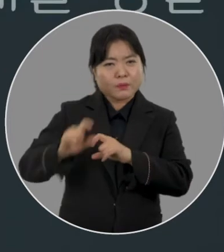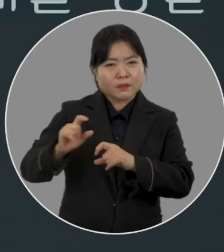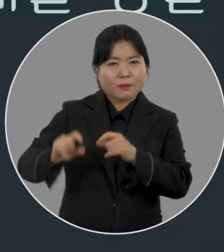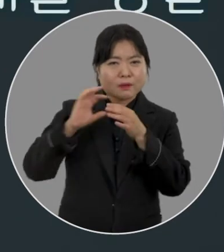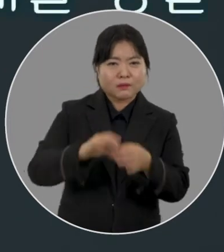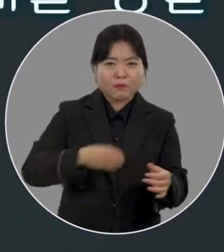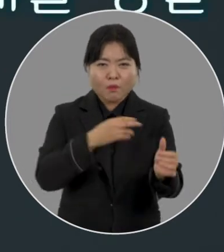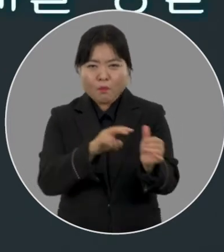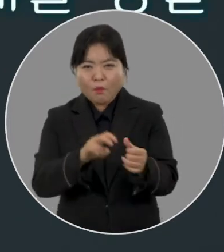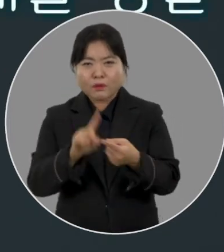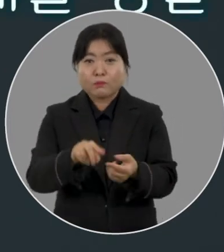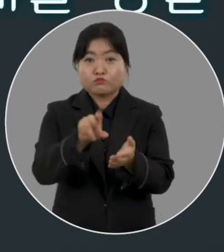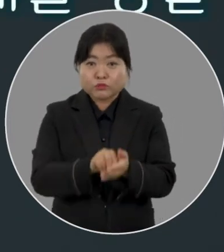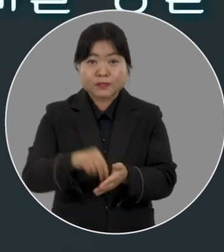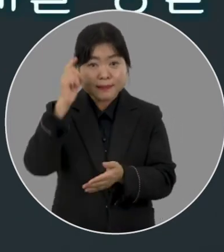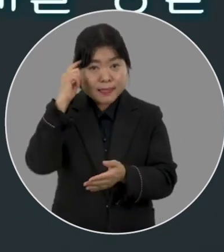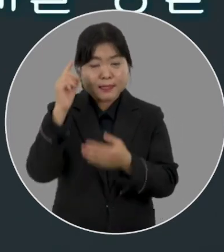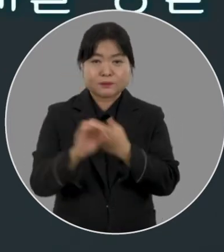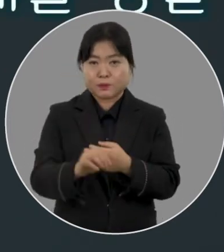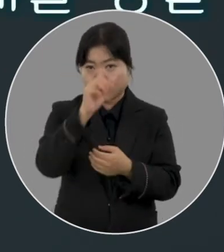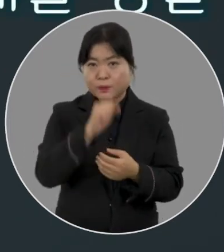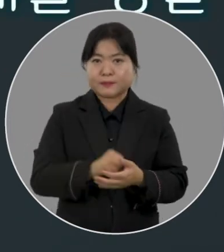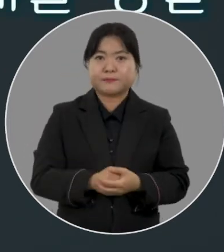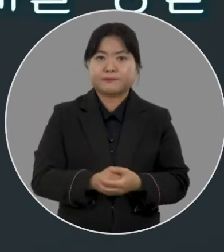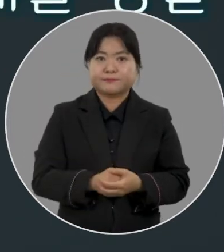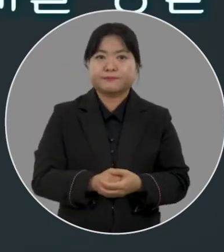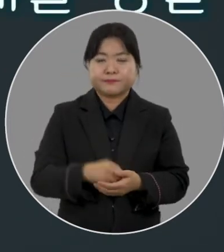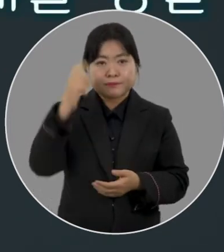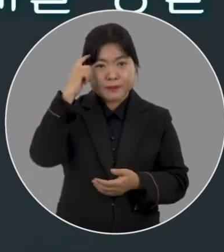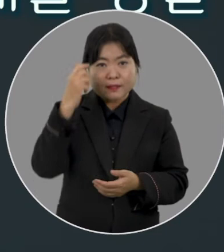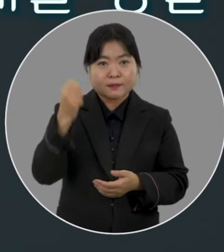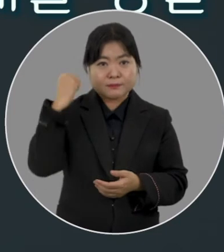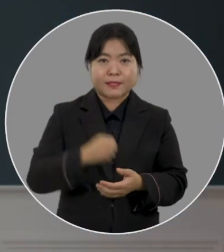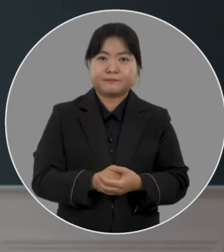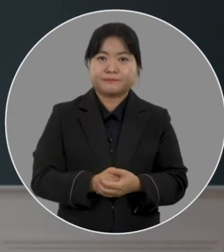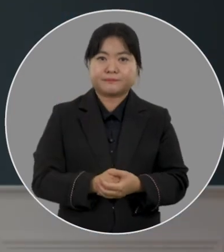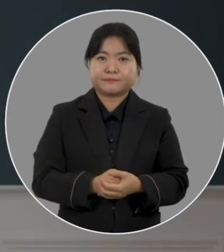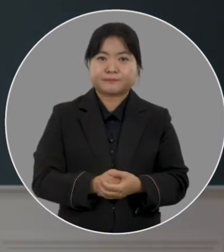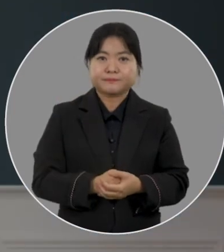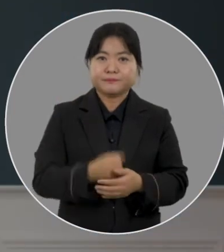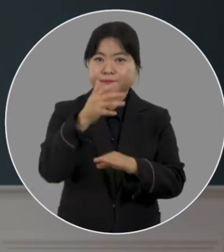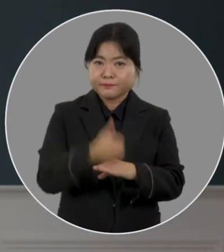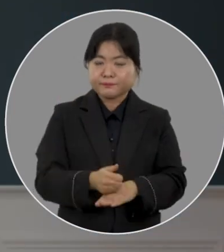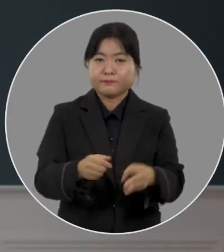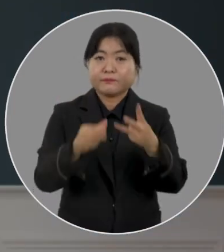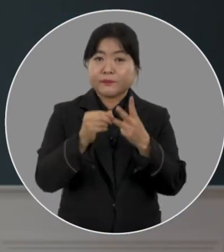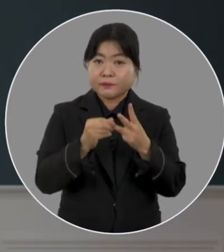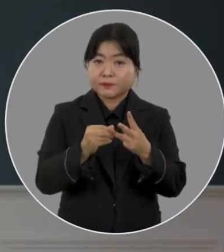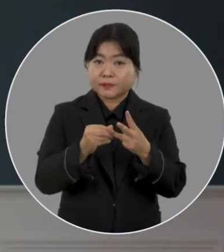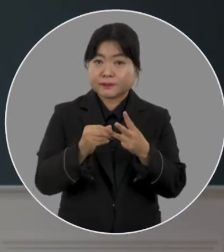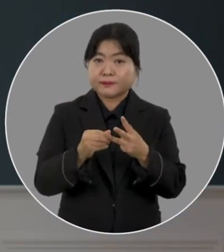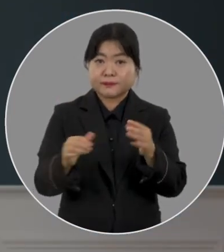고민하면서 혐오의 문제를 이제 생각했으면 좋겠다 하는 생각을 합니다. 마지막 세 번째